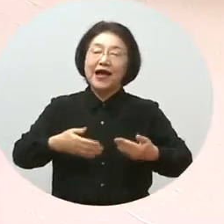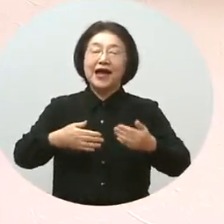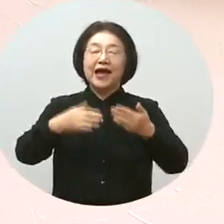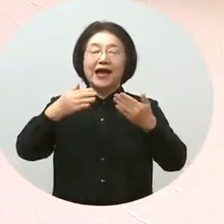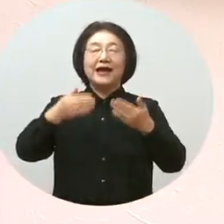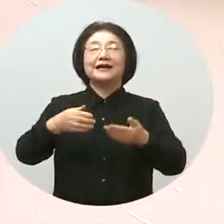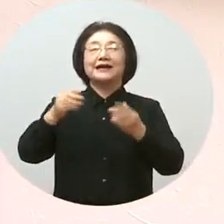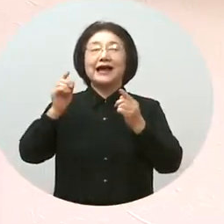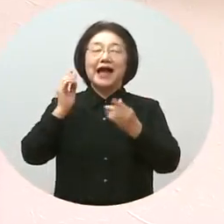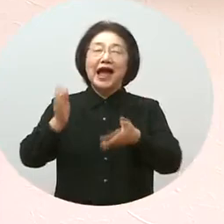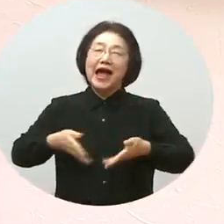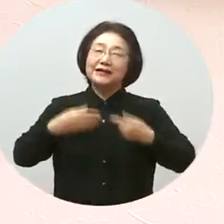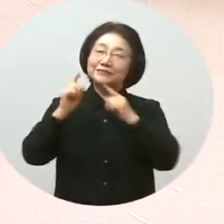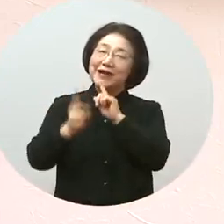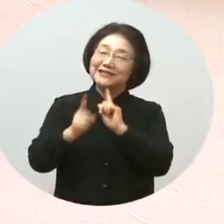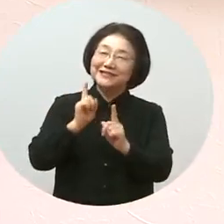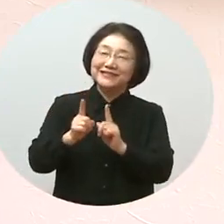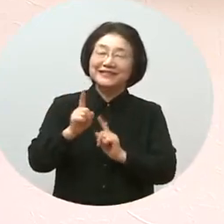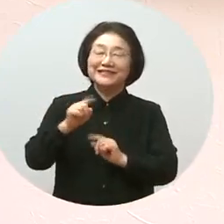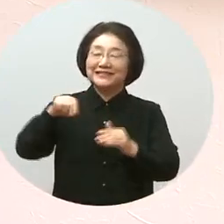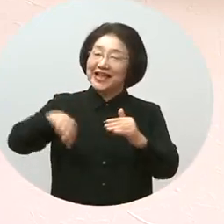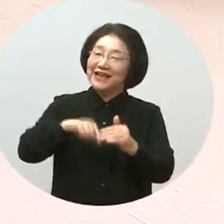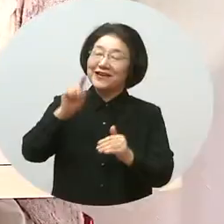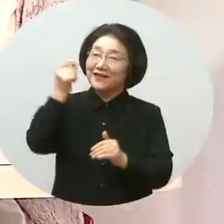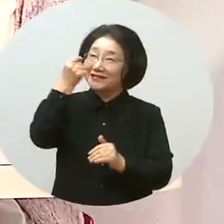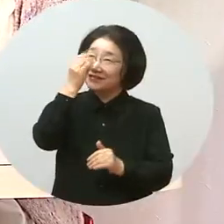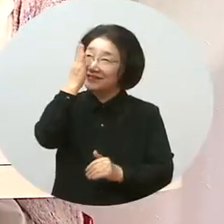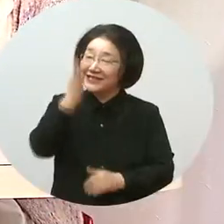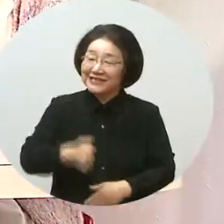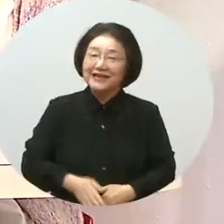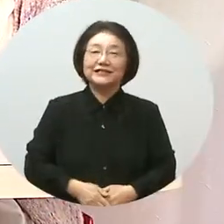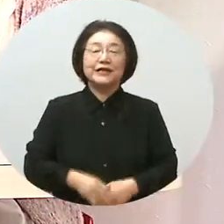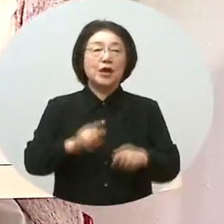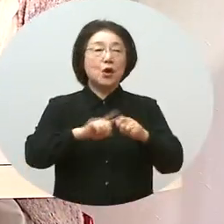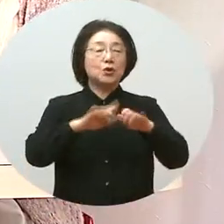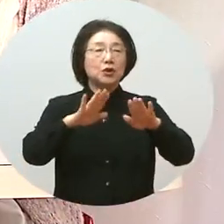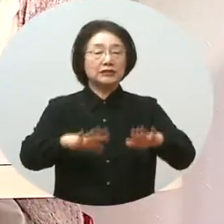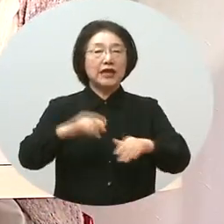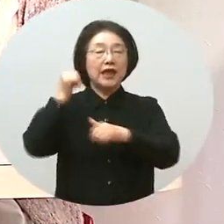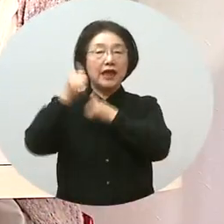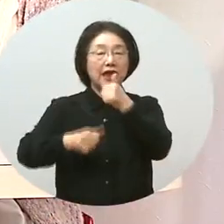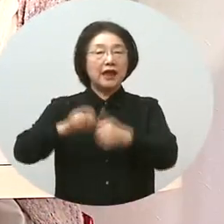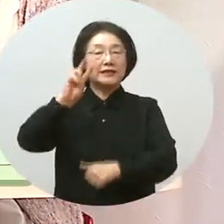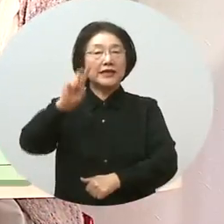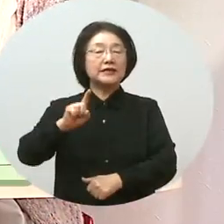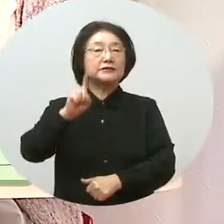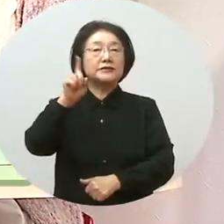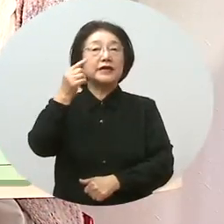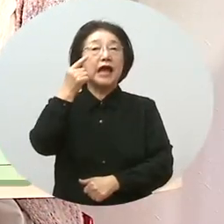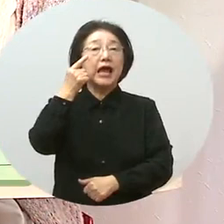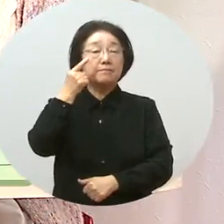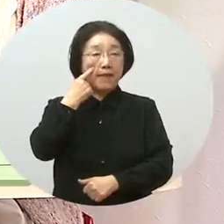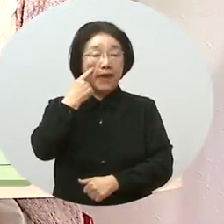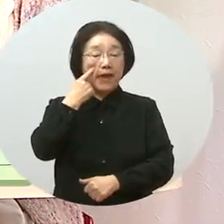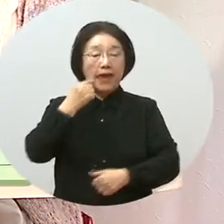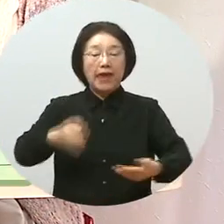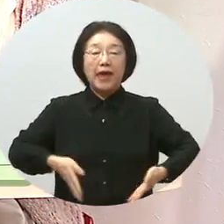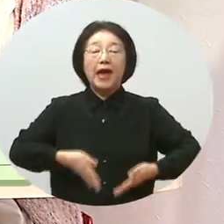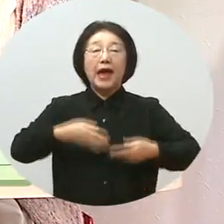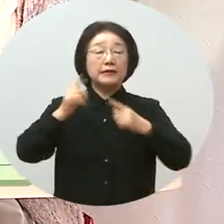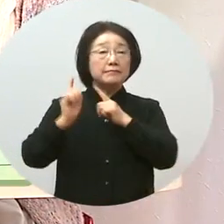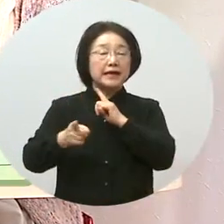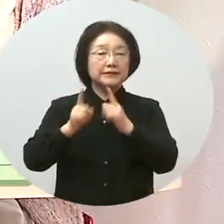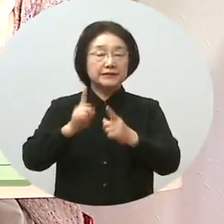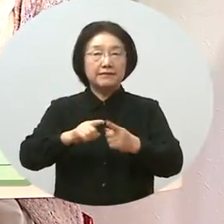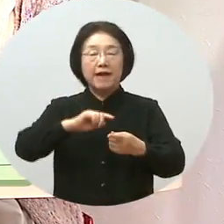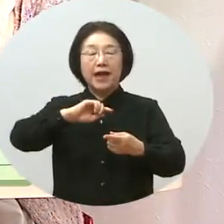が、今一度どのようなイベントなのか教えてください。 はい、今年で31回目を迎える湘南江ノ島春祭りは、本